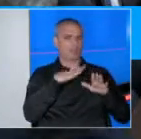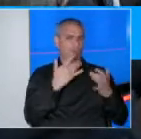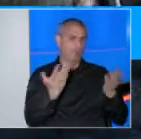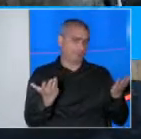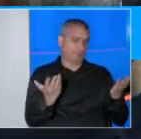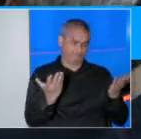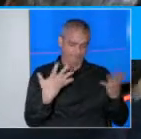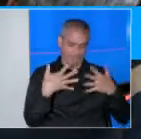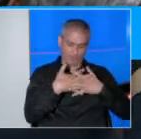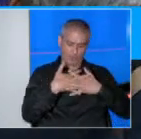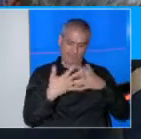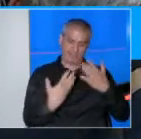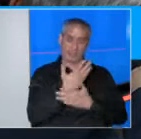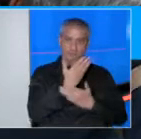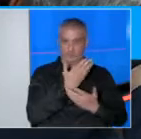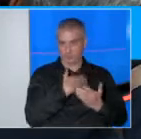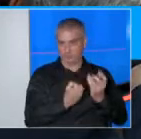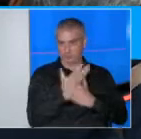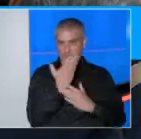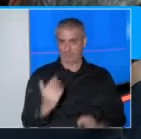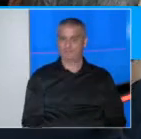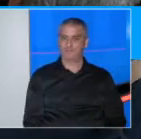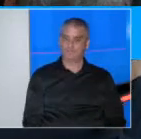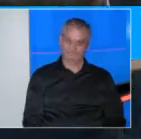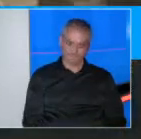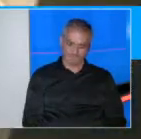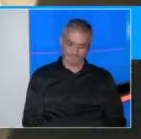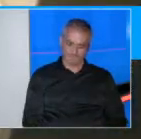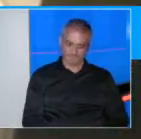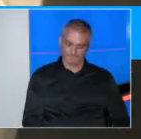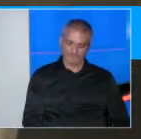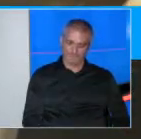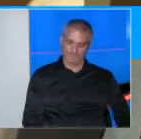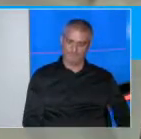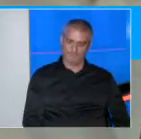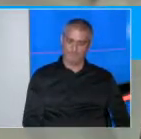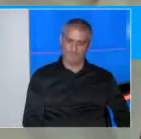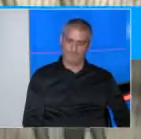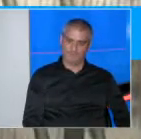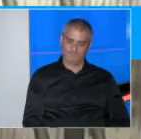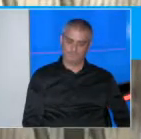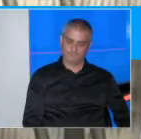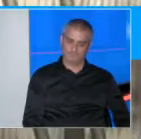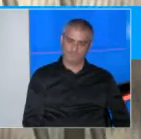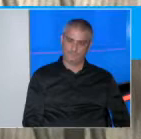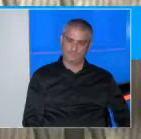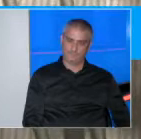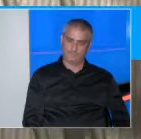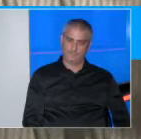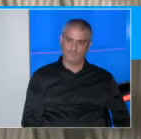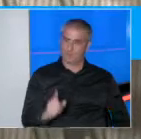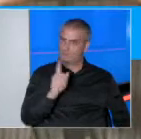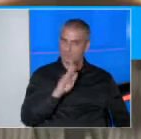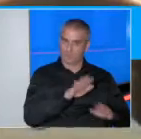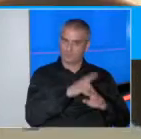הזו, הקואליציה החדשה, שאתה כאמור לא תהיה חלק ממנה, אתם לפחות כרגע בשלב הזה. אתם